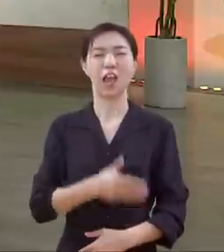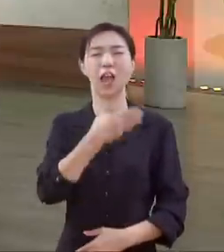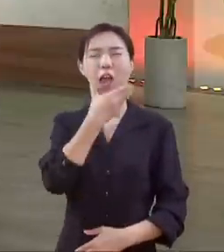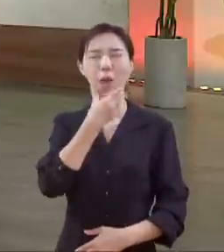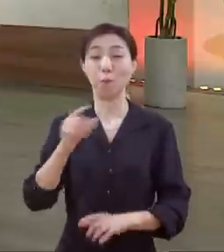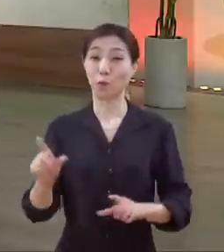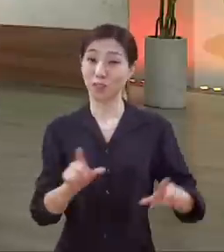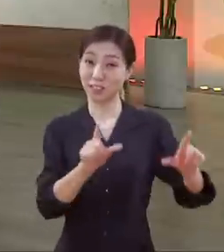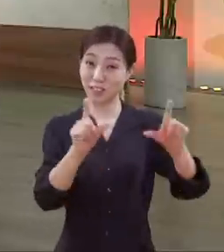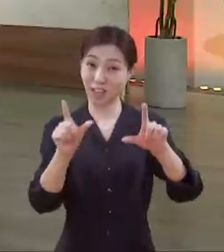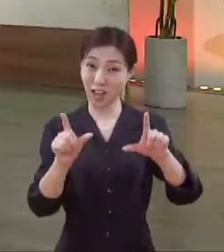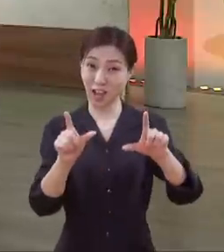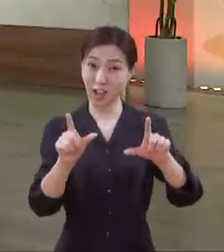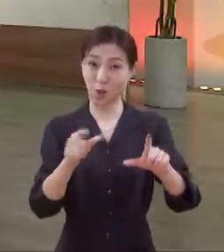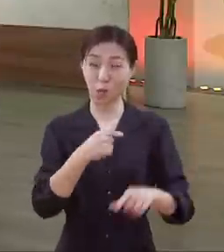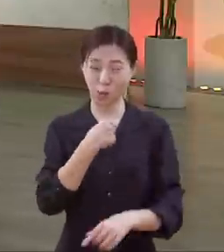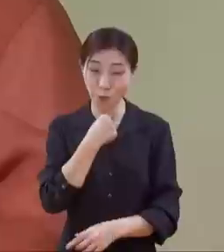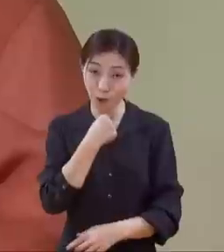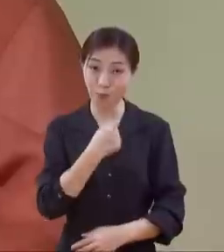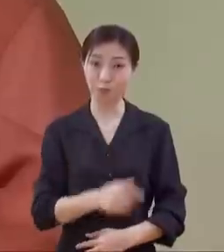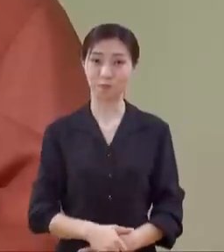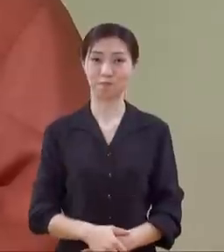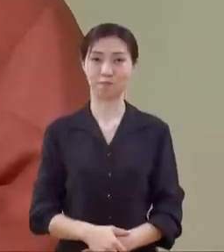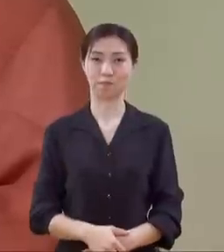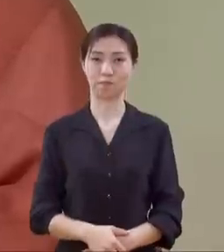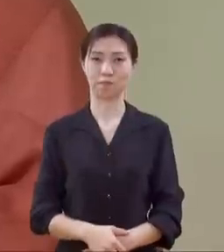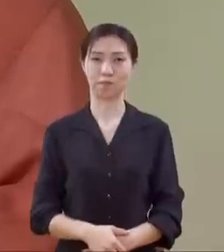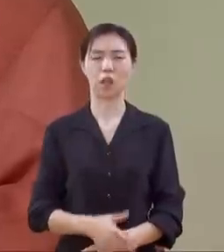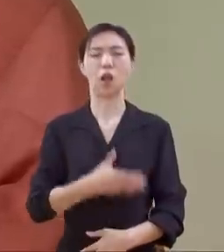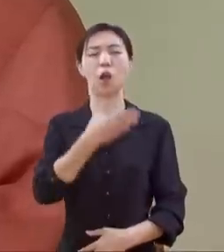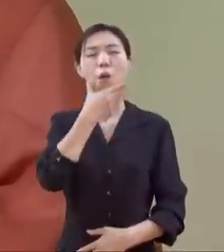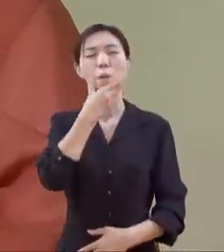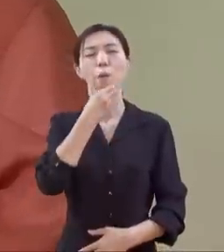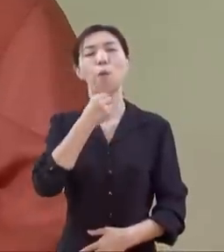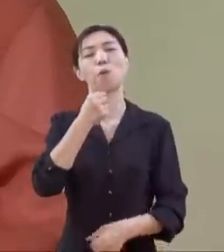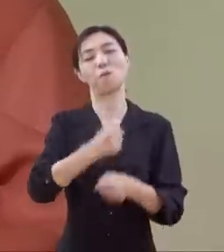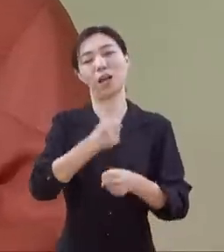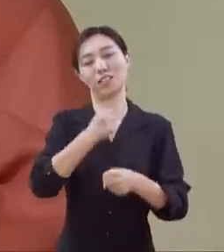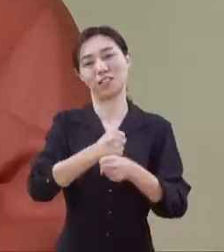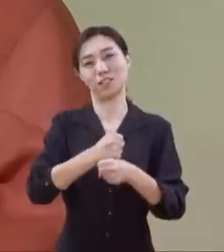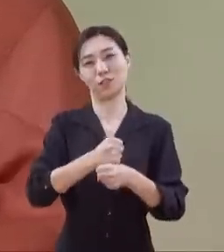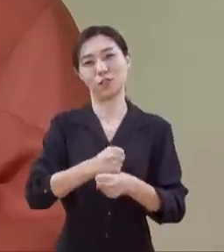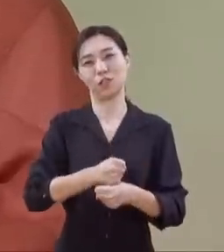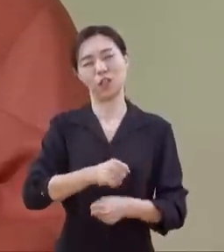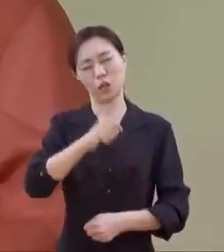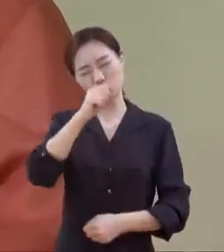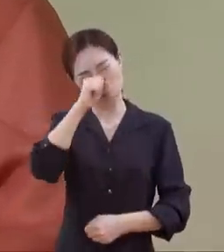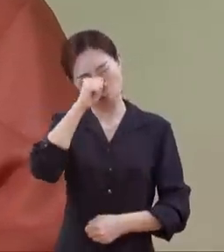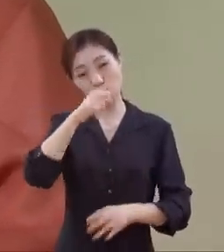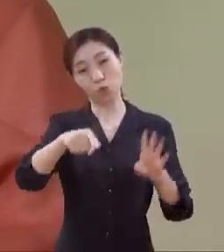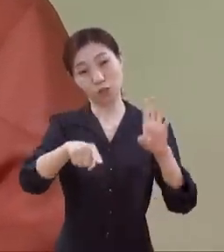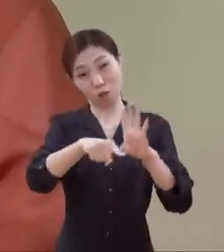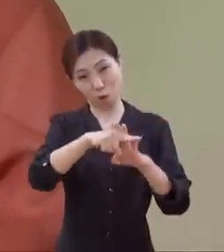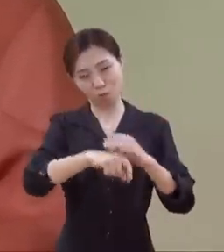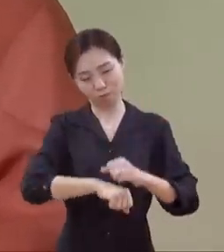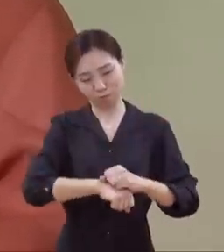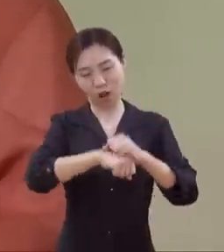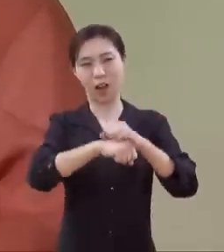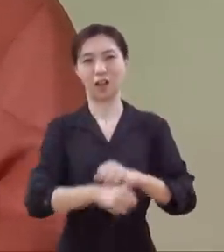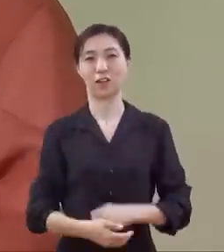행복한 삶을 창조하고 싶습니까 복을 지으십시오 선업을 지으십시오 공덕을